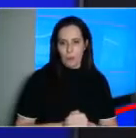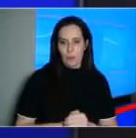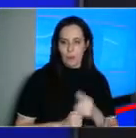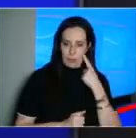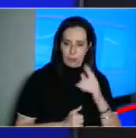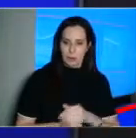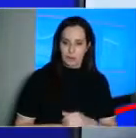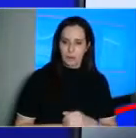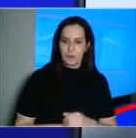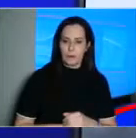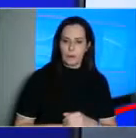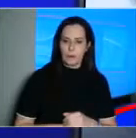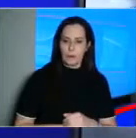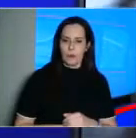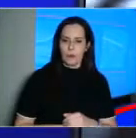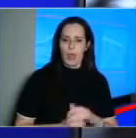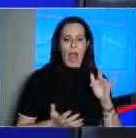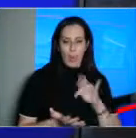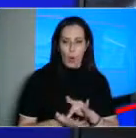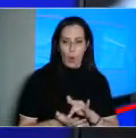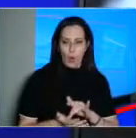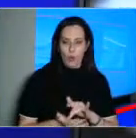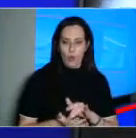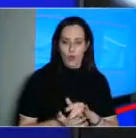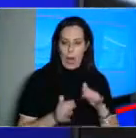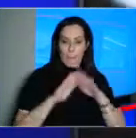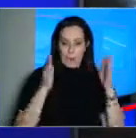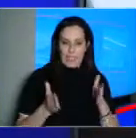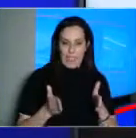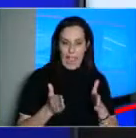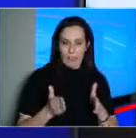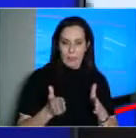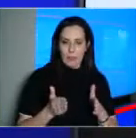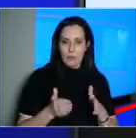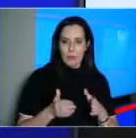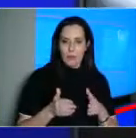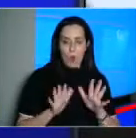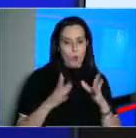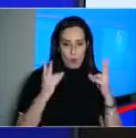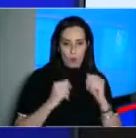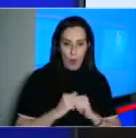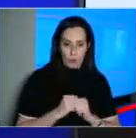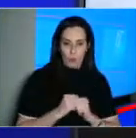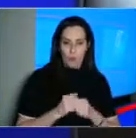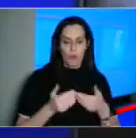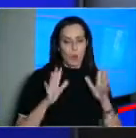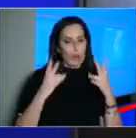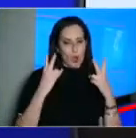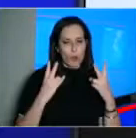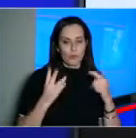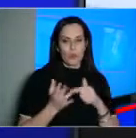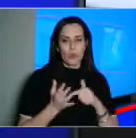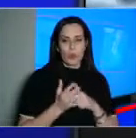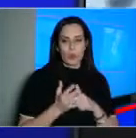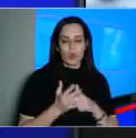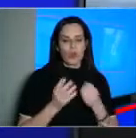תשמע, הנוכחות של הממסד בפרק הזמן הזה היא מאוד משמעותית. היא מאוד משמעותית משום